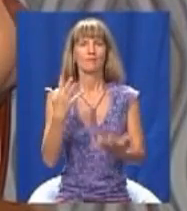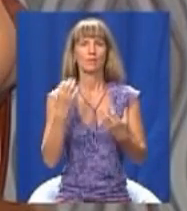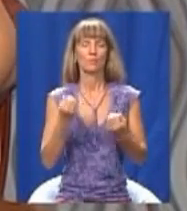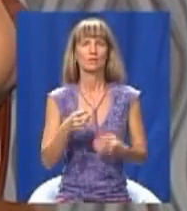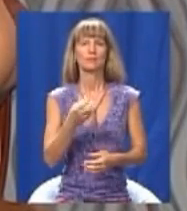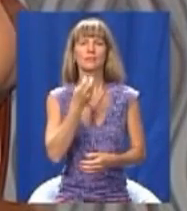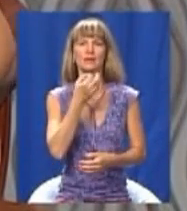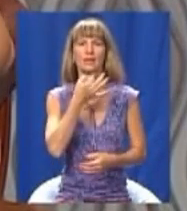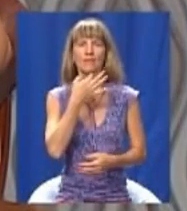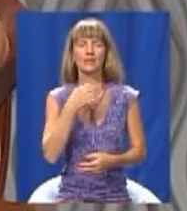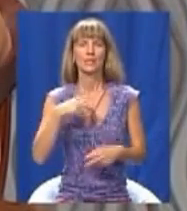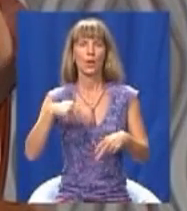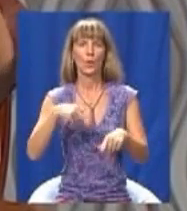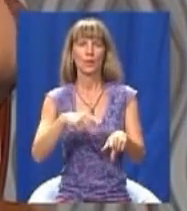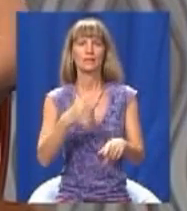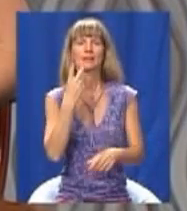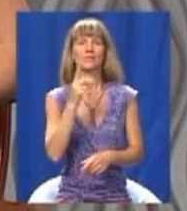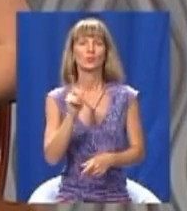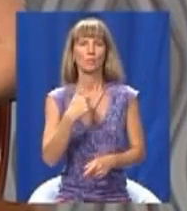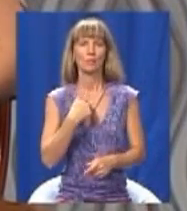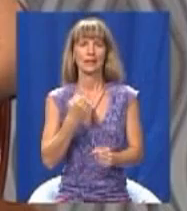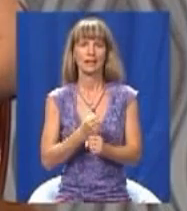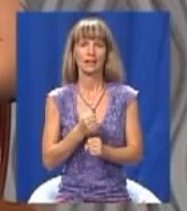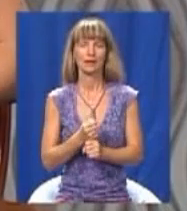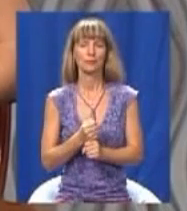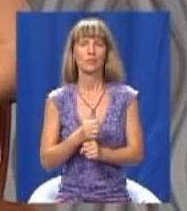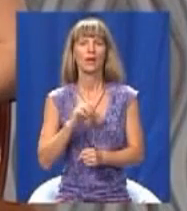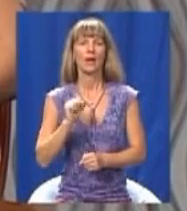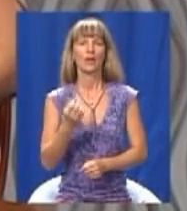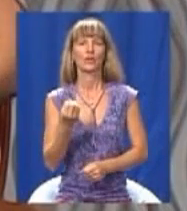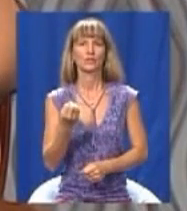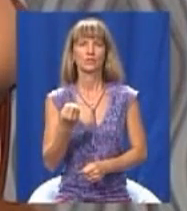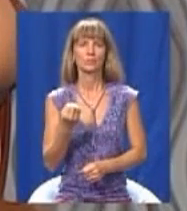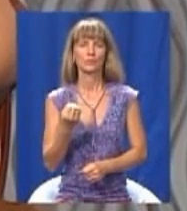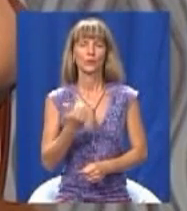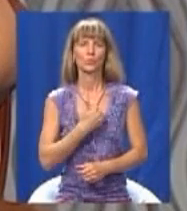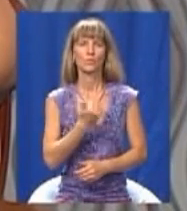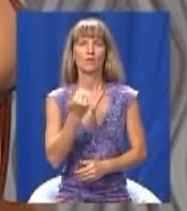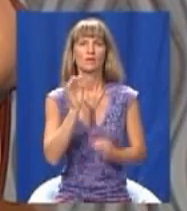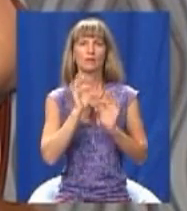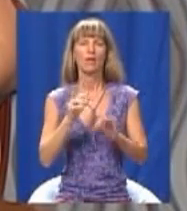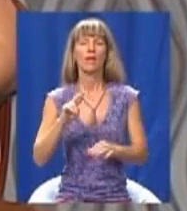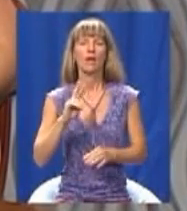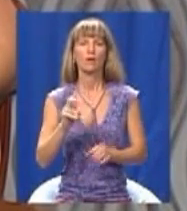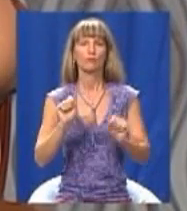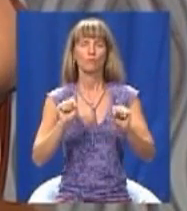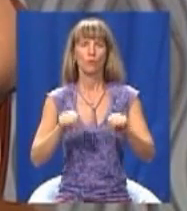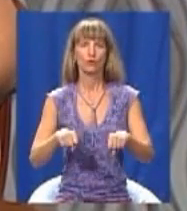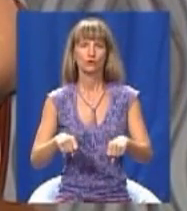їм подобається ходити і дивитися, що ми робимо. А ще хочу вам розповісти, як